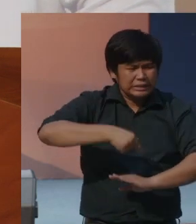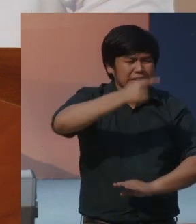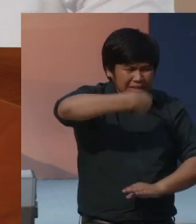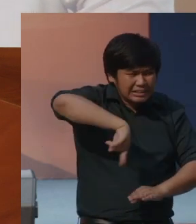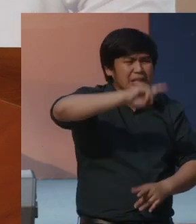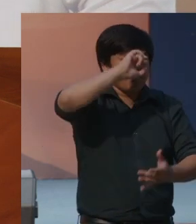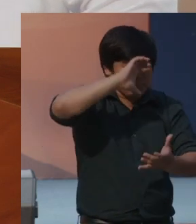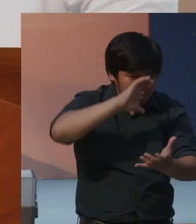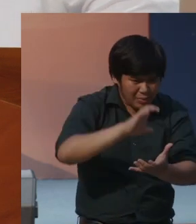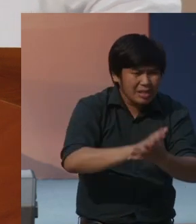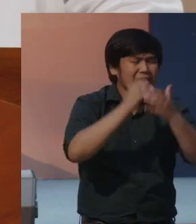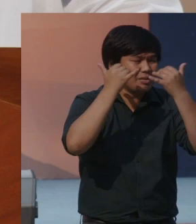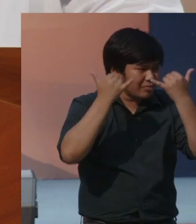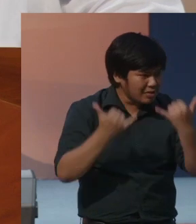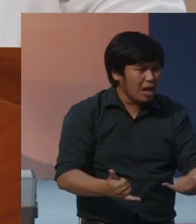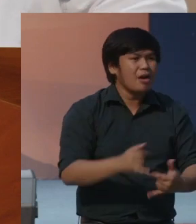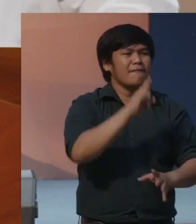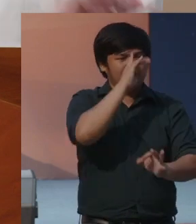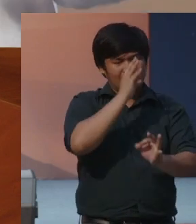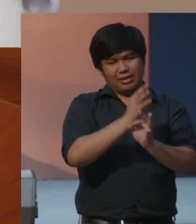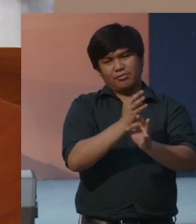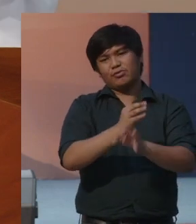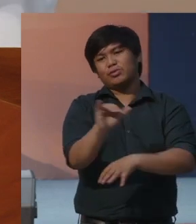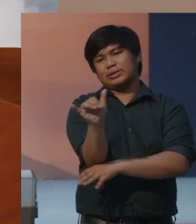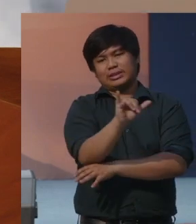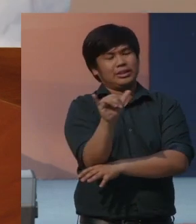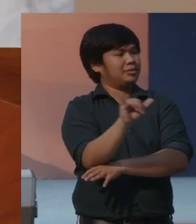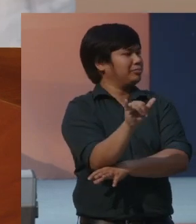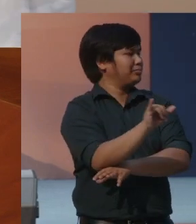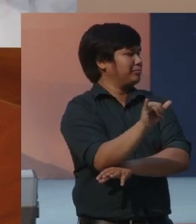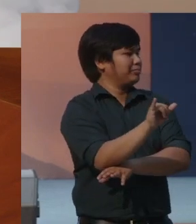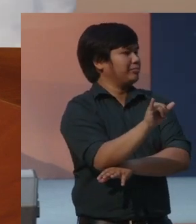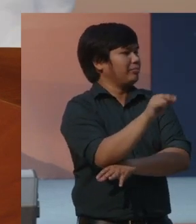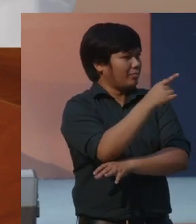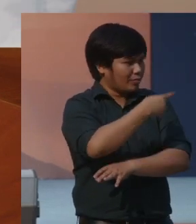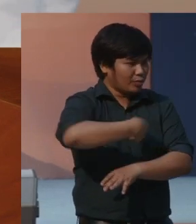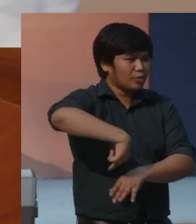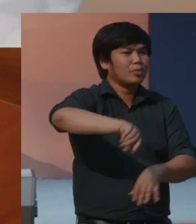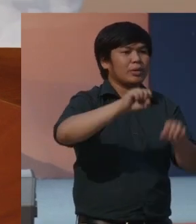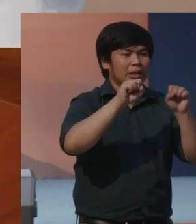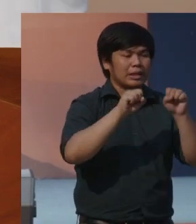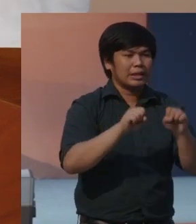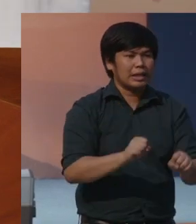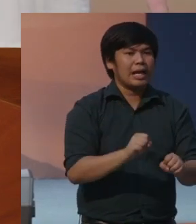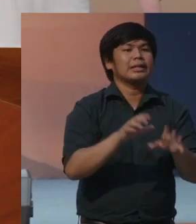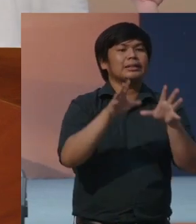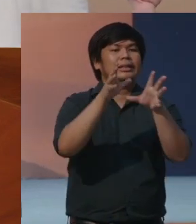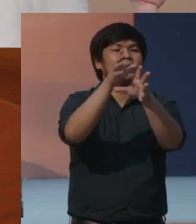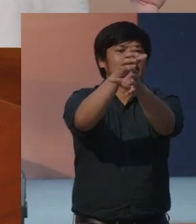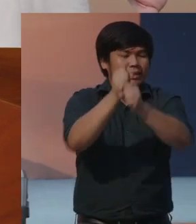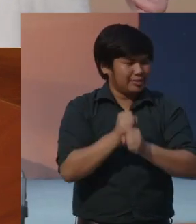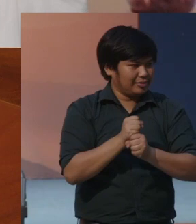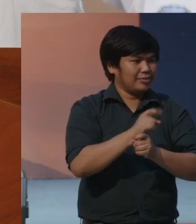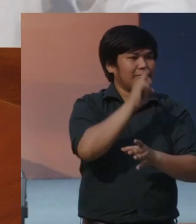siya'y tapat sa kasalukuyan. Ating mahaharap ang kanyang pangako sa